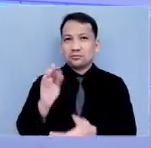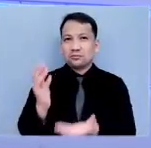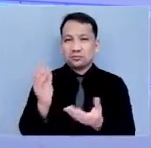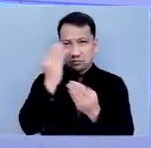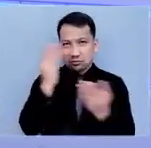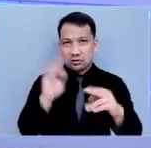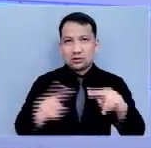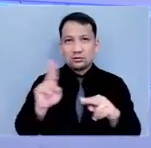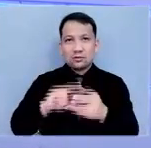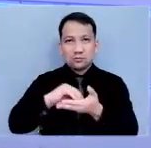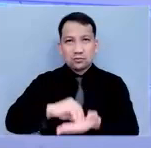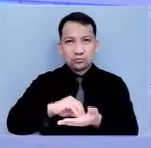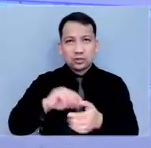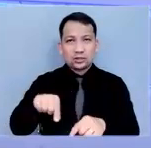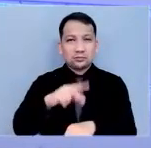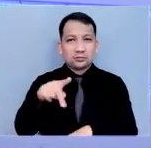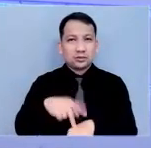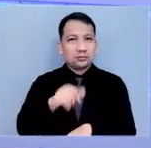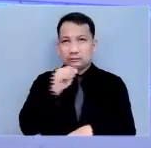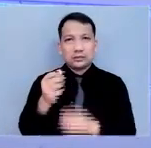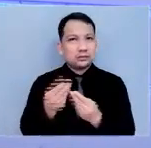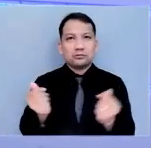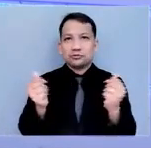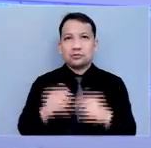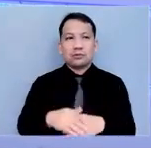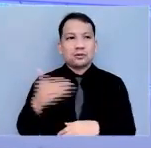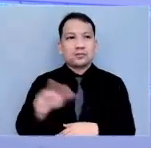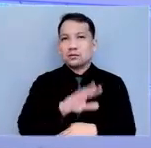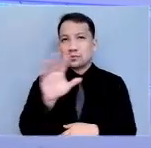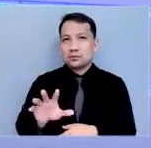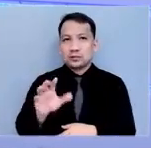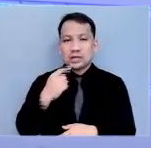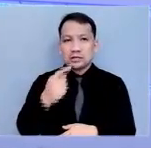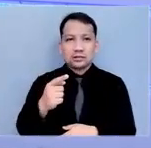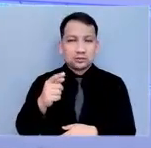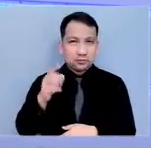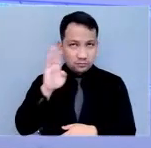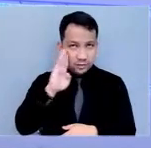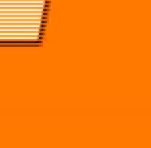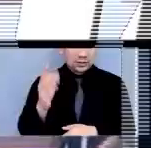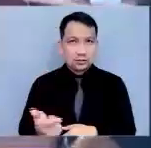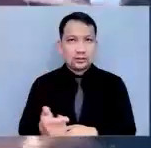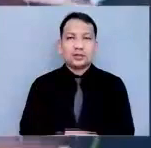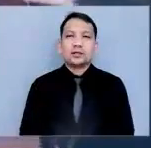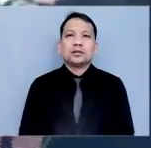lumaki ang utang ng bansa kung hindi ito maayos. Nasa frontline na balitang yan si Brian Basa.